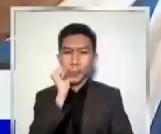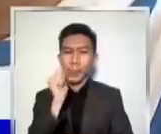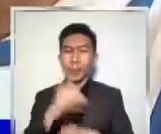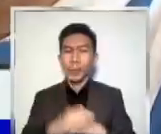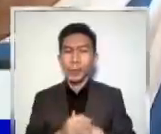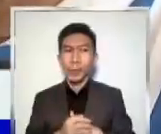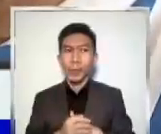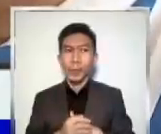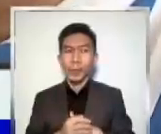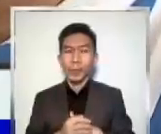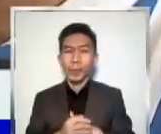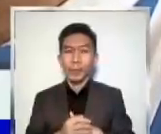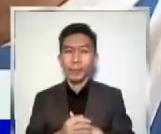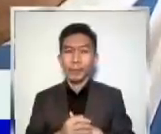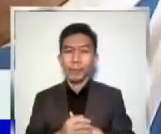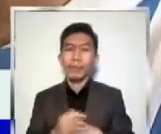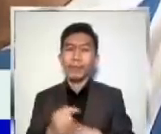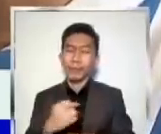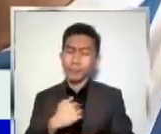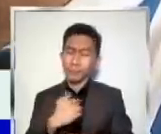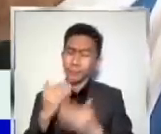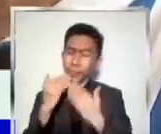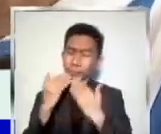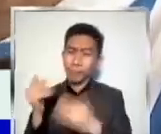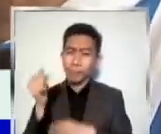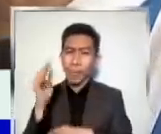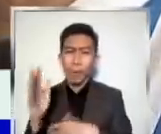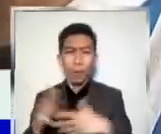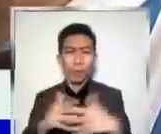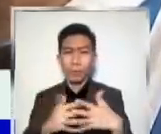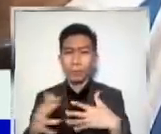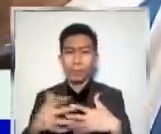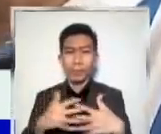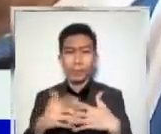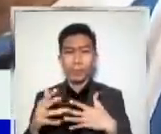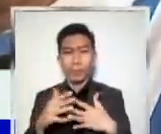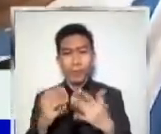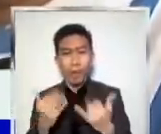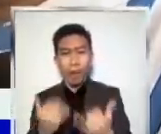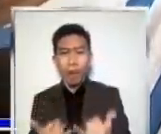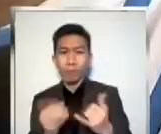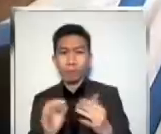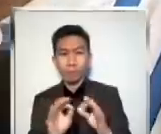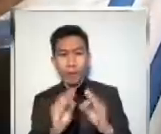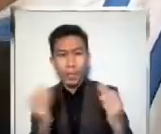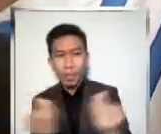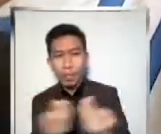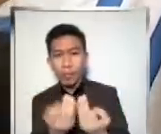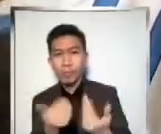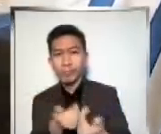Pinagpapasalamat sa Panginoon na kahit hindi ko kapili ng mga mahal ko sa buhay,